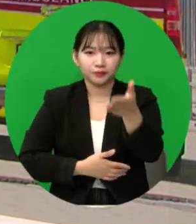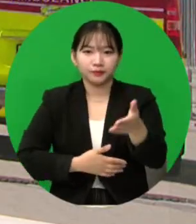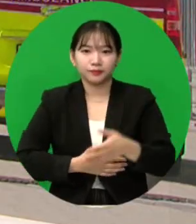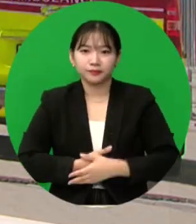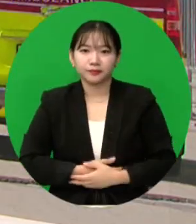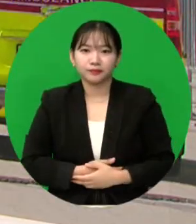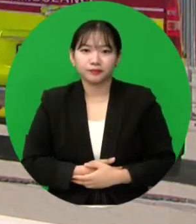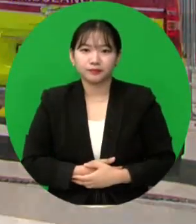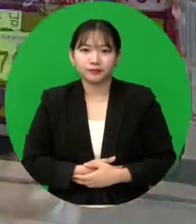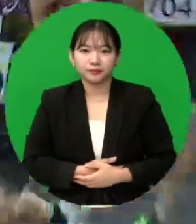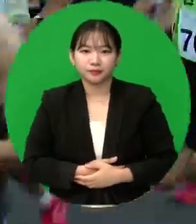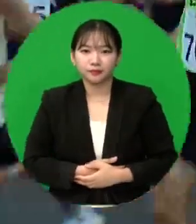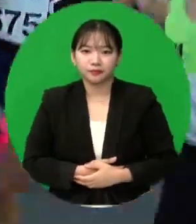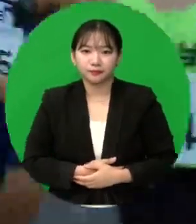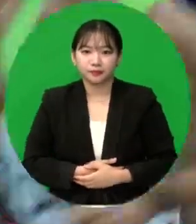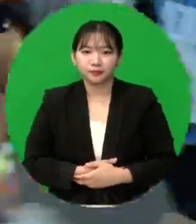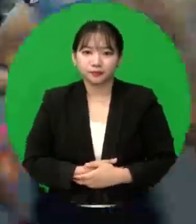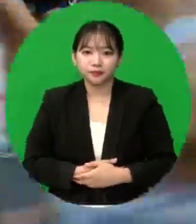만나봤습니다.